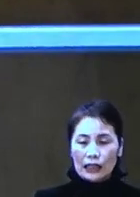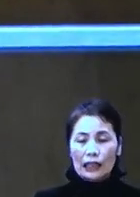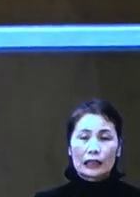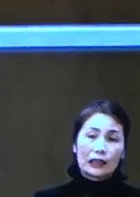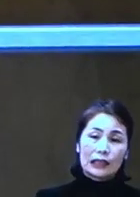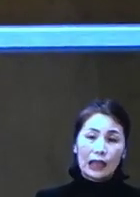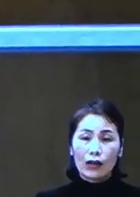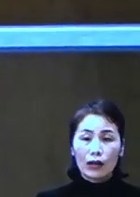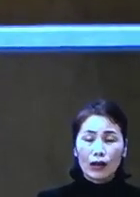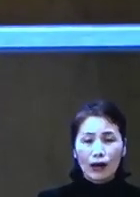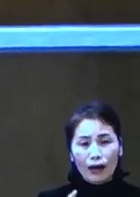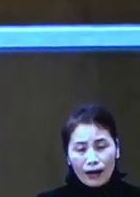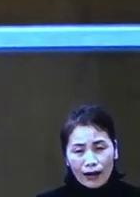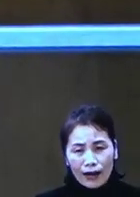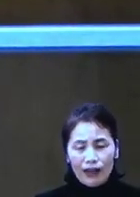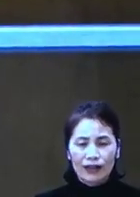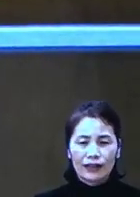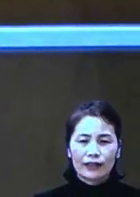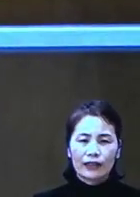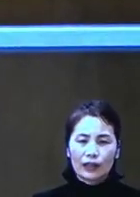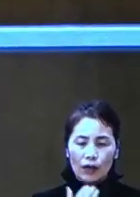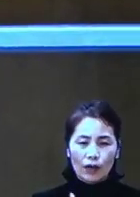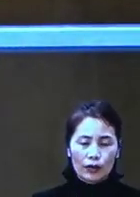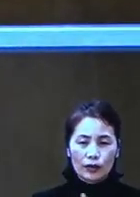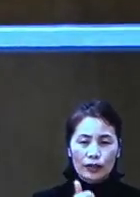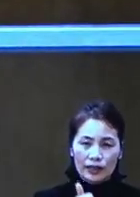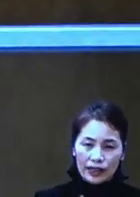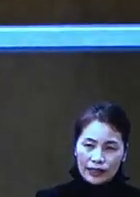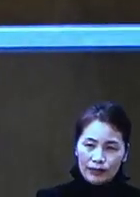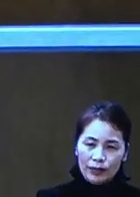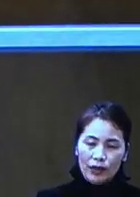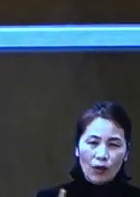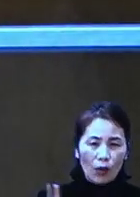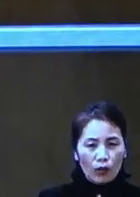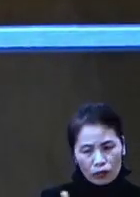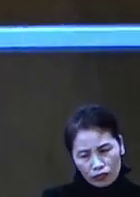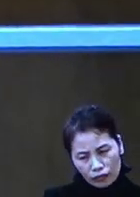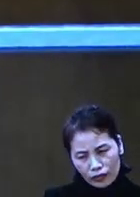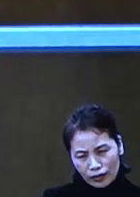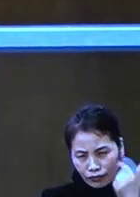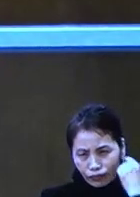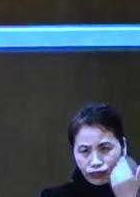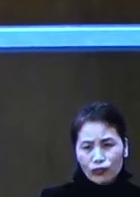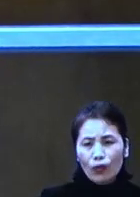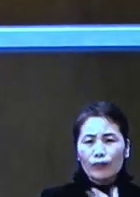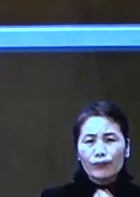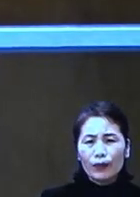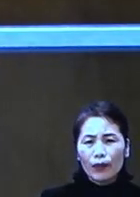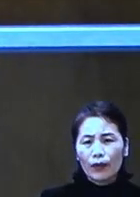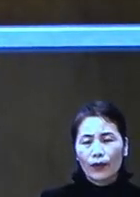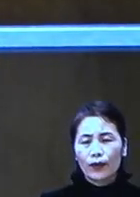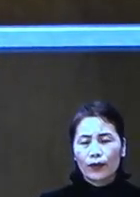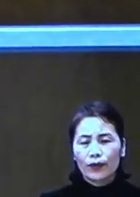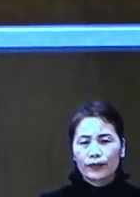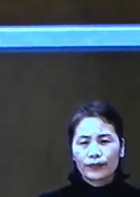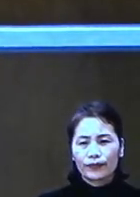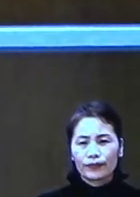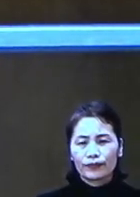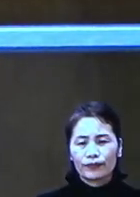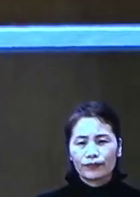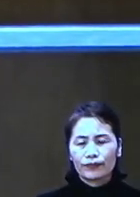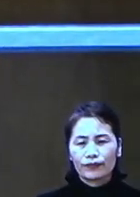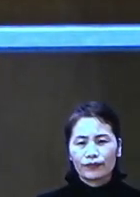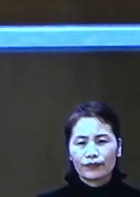해낸 거라며 자랑한 김동연 지사는 어떤 분인지 되묻고 싶습니다. 자칭